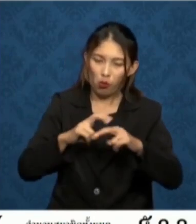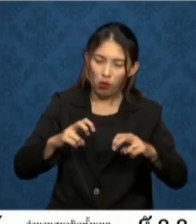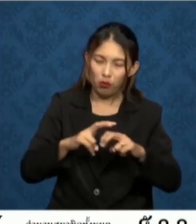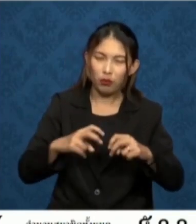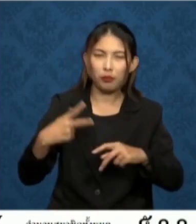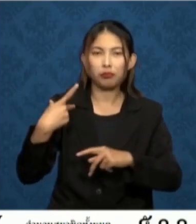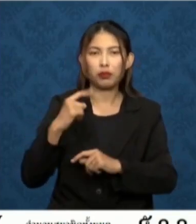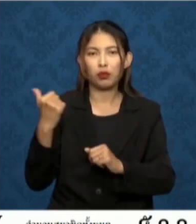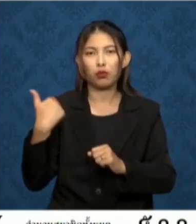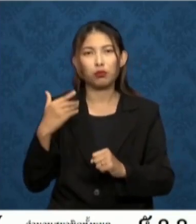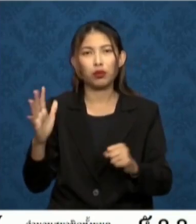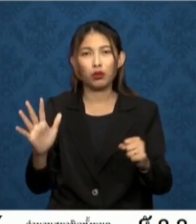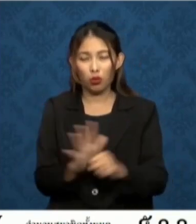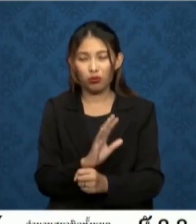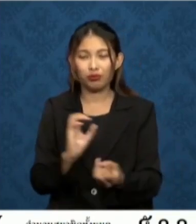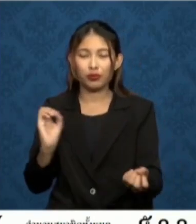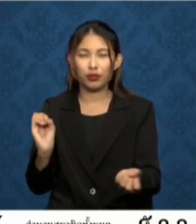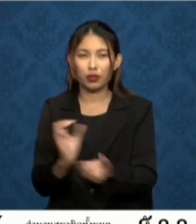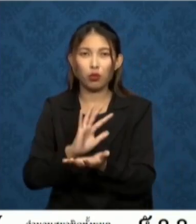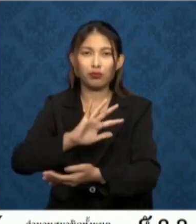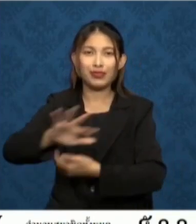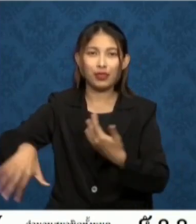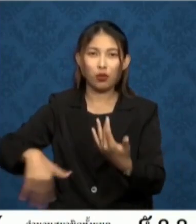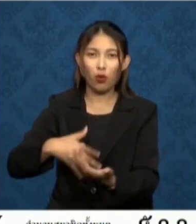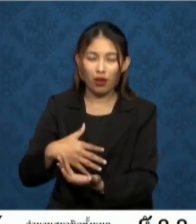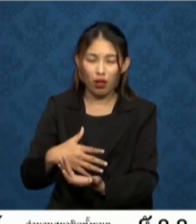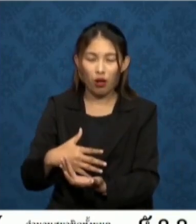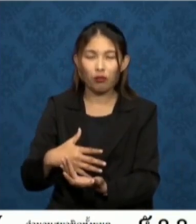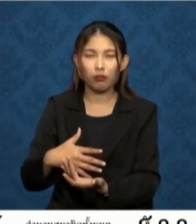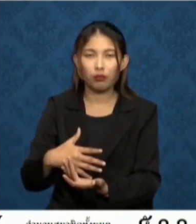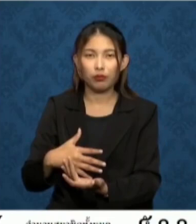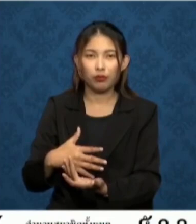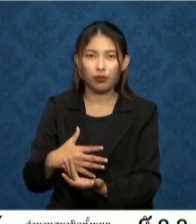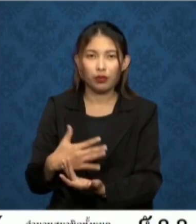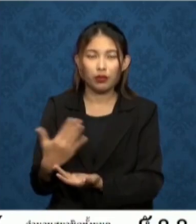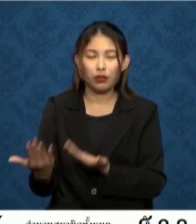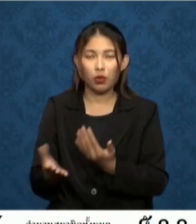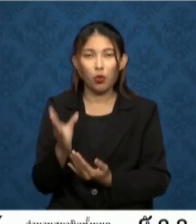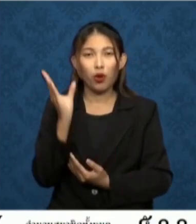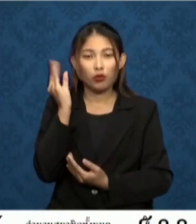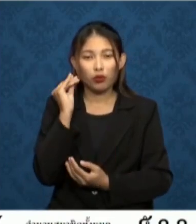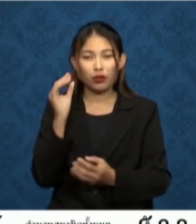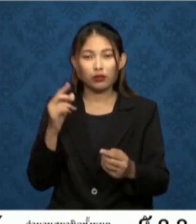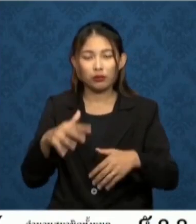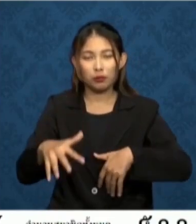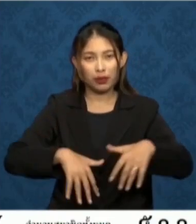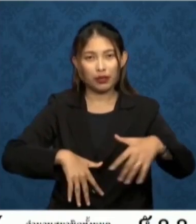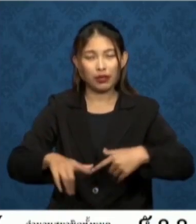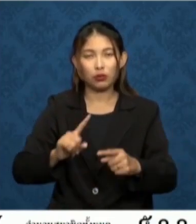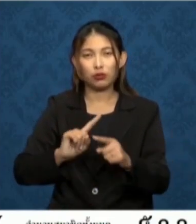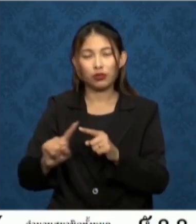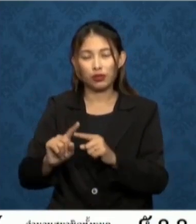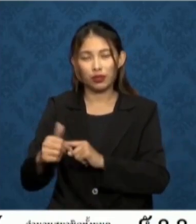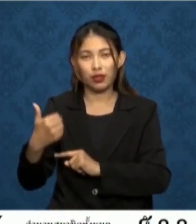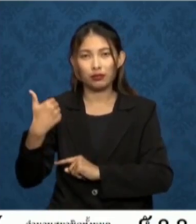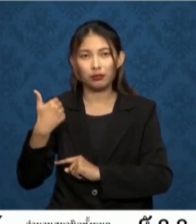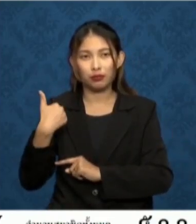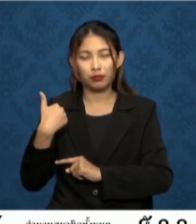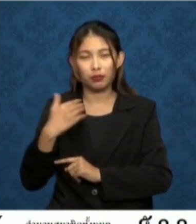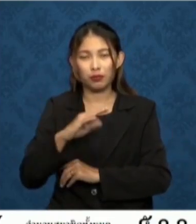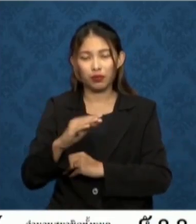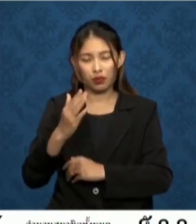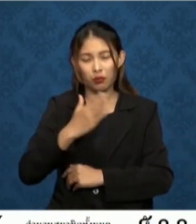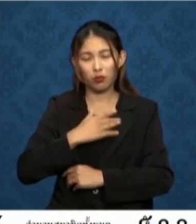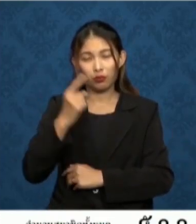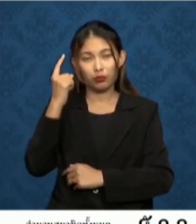นผลกระทบด้านสิ่งแวดล้อมการรับฟังเสียงของประชาชนในพื้นที่เท่าที่ผมท